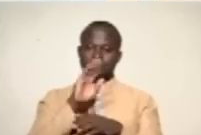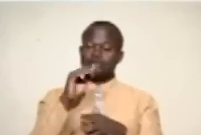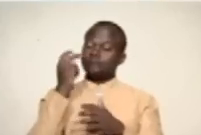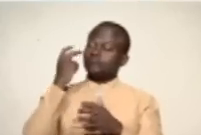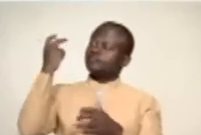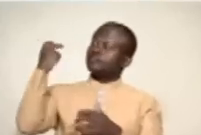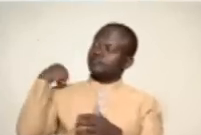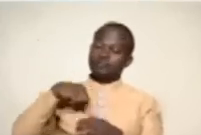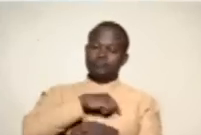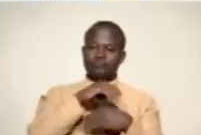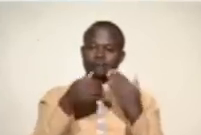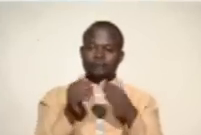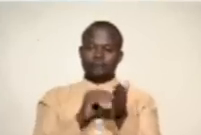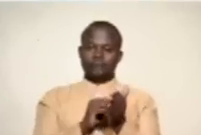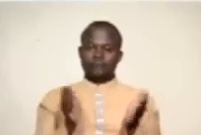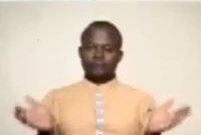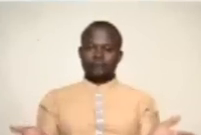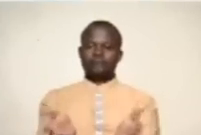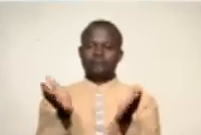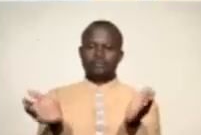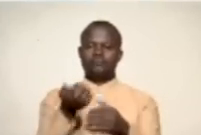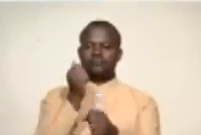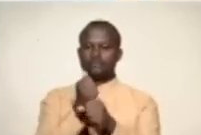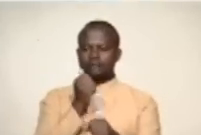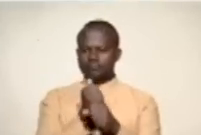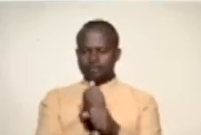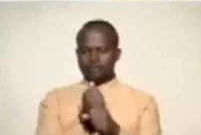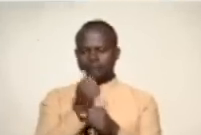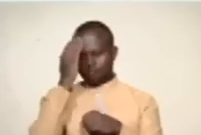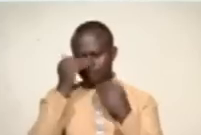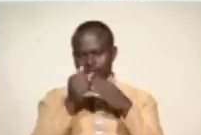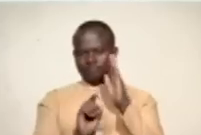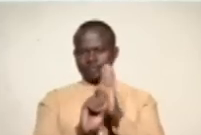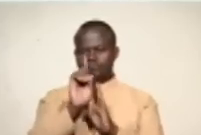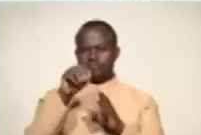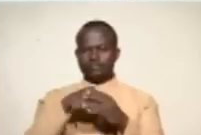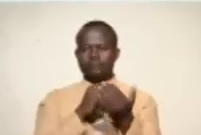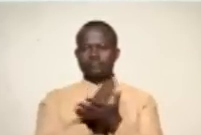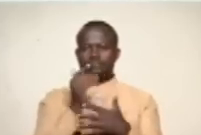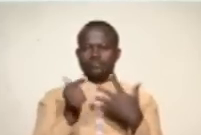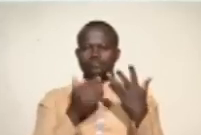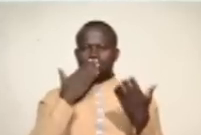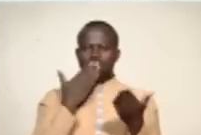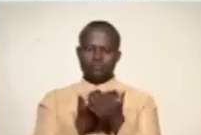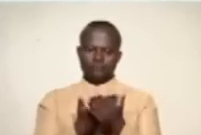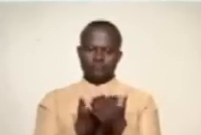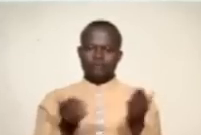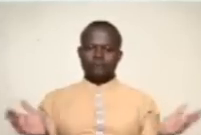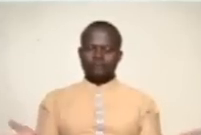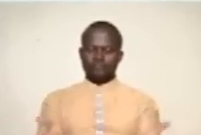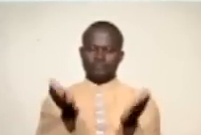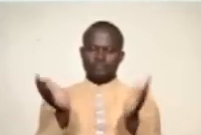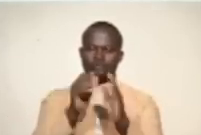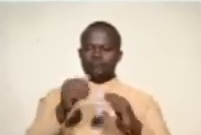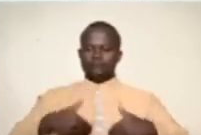inyuma kandi bikadutera n'umurava wo gukora ngo twiteze imbere. Mu by'ukuri bino bintu ni byiza, nkaba nanashishikariza